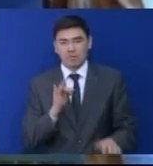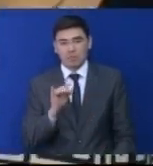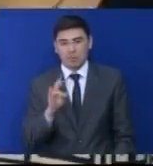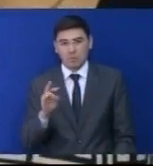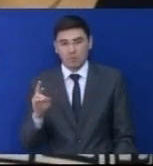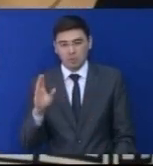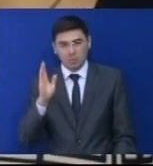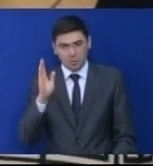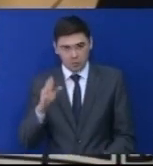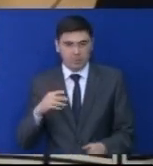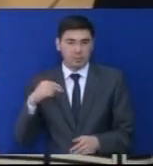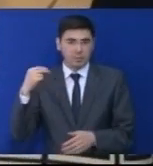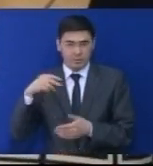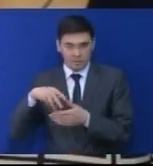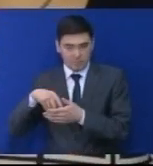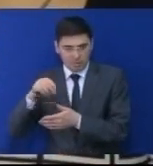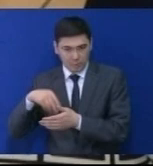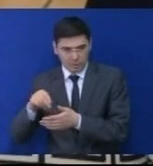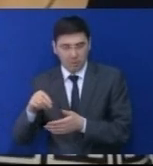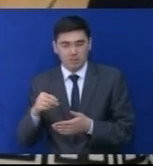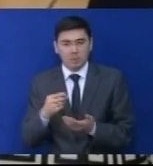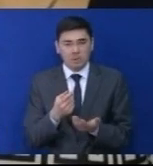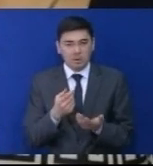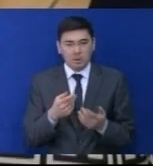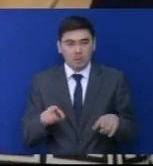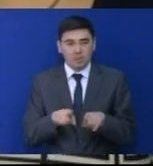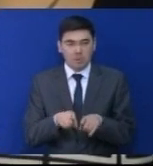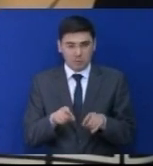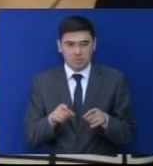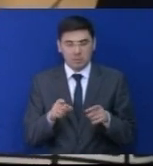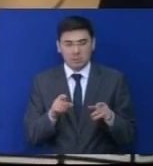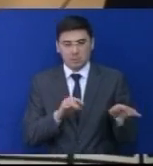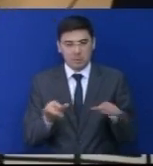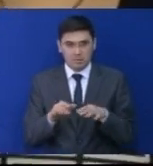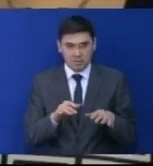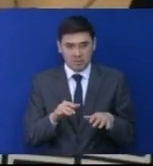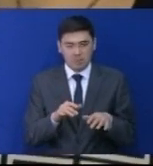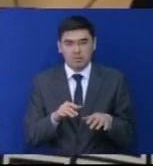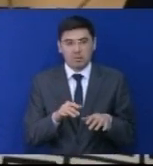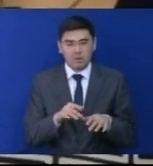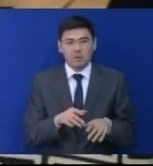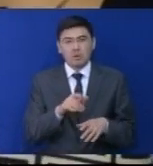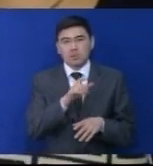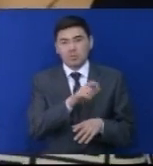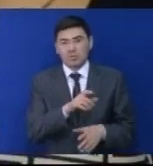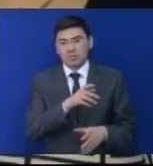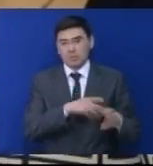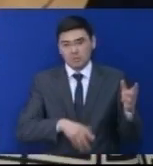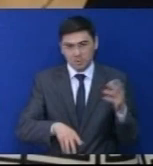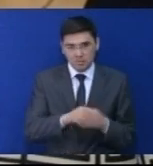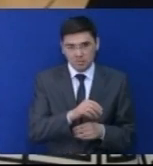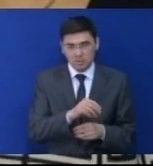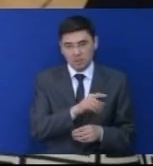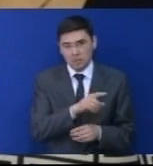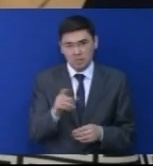біздің еліміздің болашағын айқындайтын бірден бір науқан болып саналады. Сол науқанға барлығымыз бір кісідей